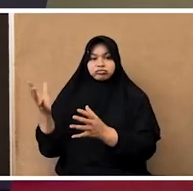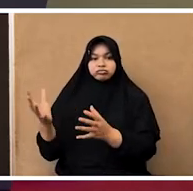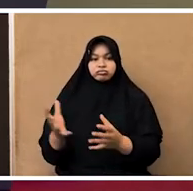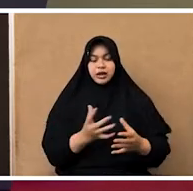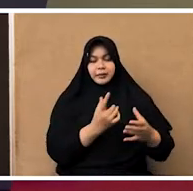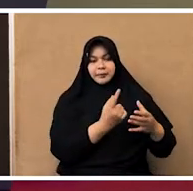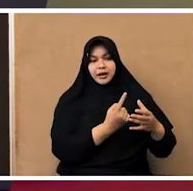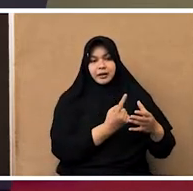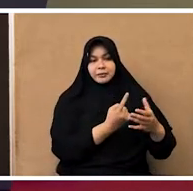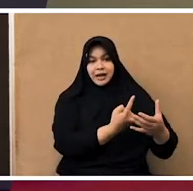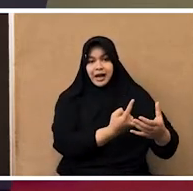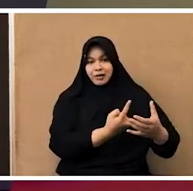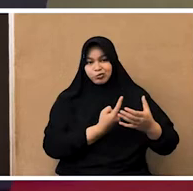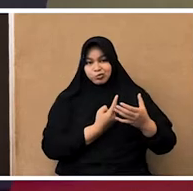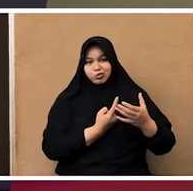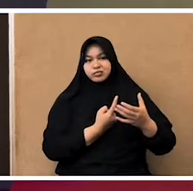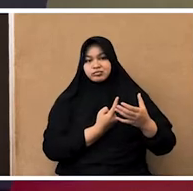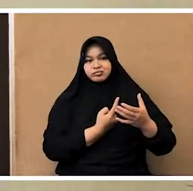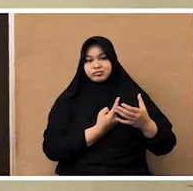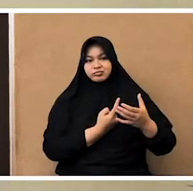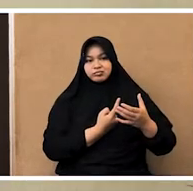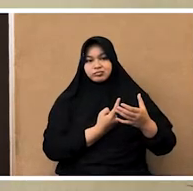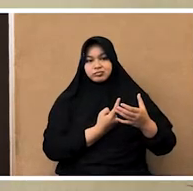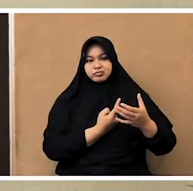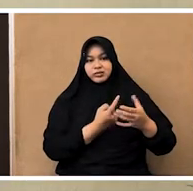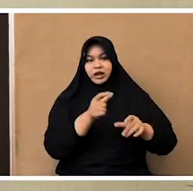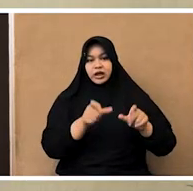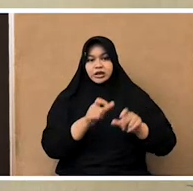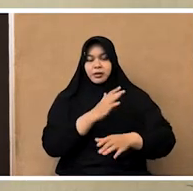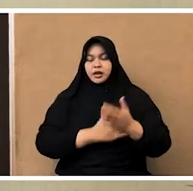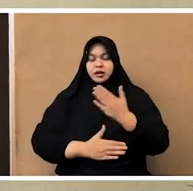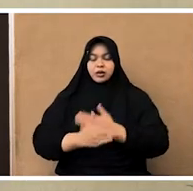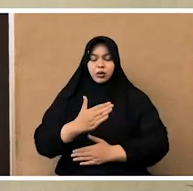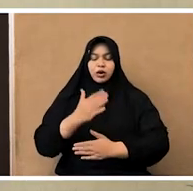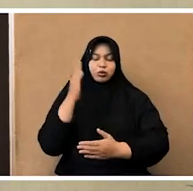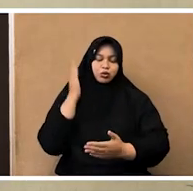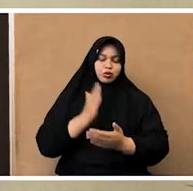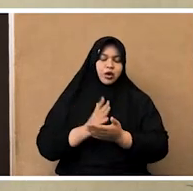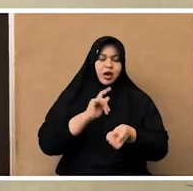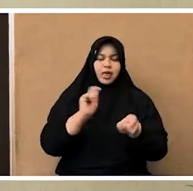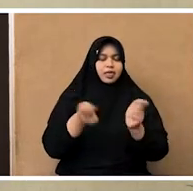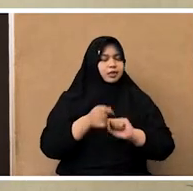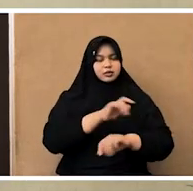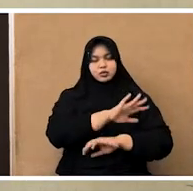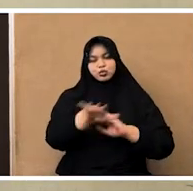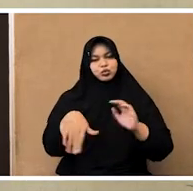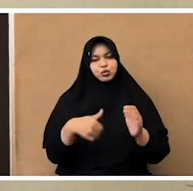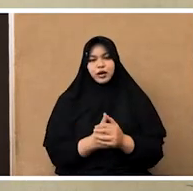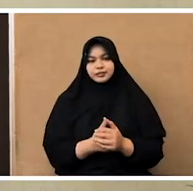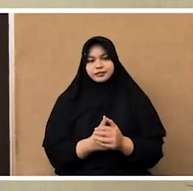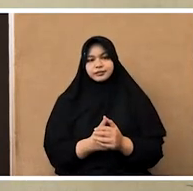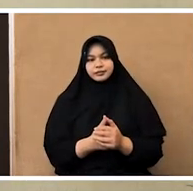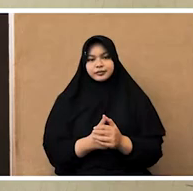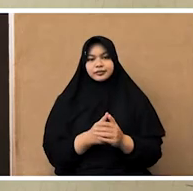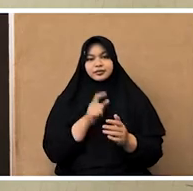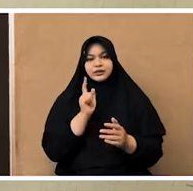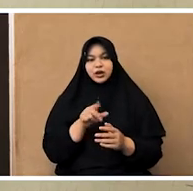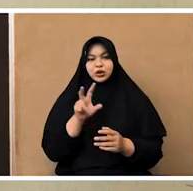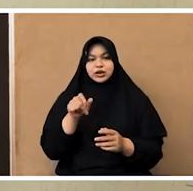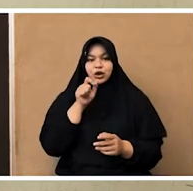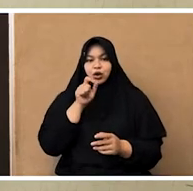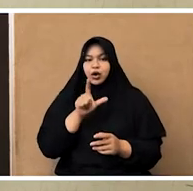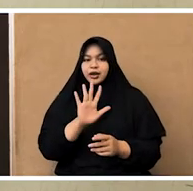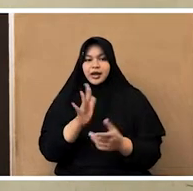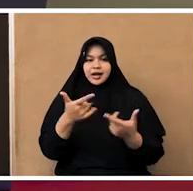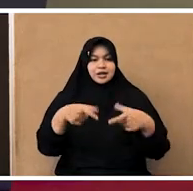yang penyandang disabilitasnya akan digantikan semuanya apa pengambilan keputusannya gitu nah itu yang kemudian menjadi kritik dan sudah